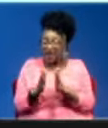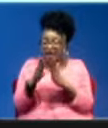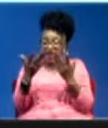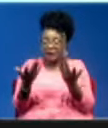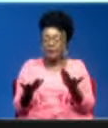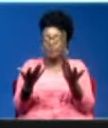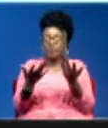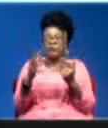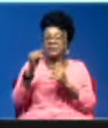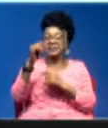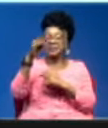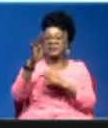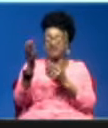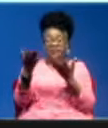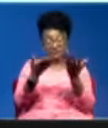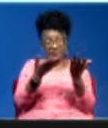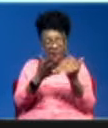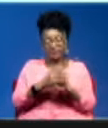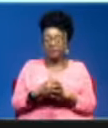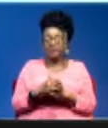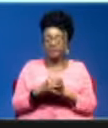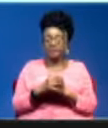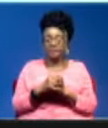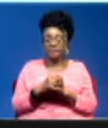Steve, uwanja ni wako.